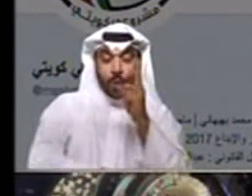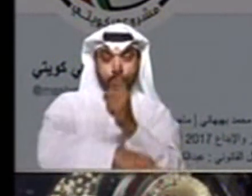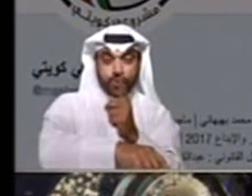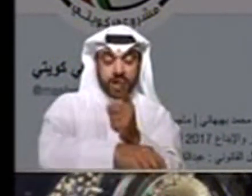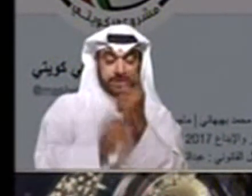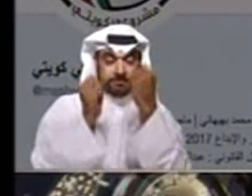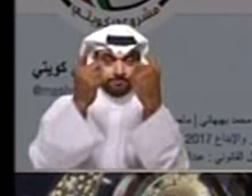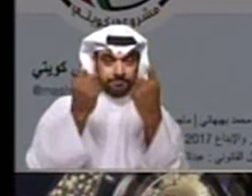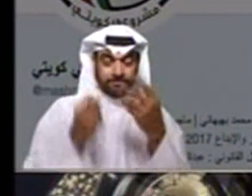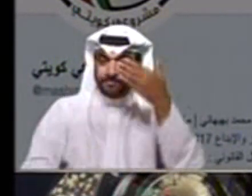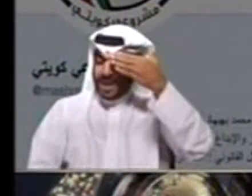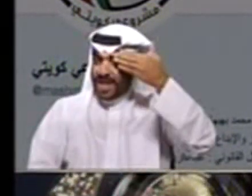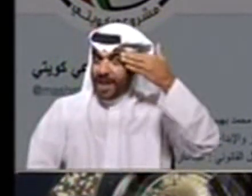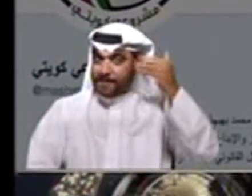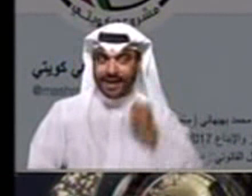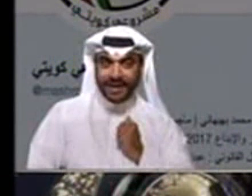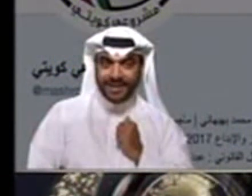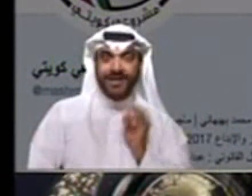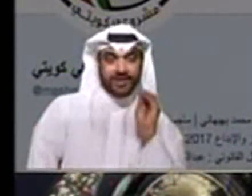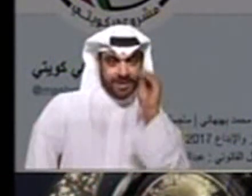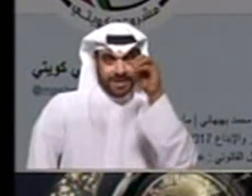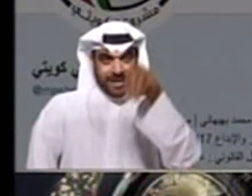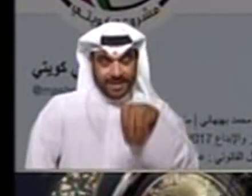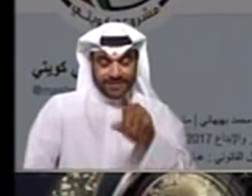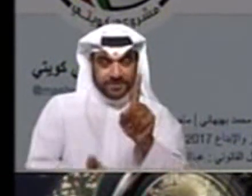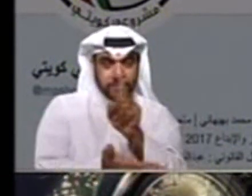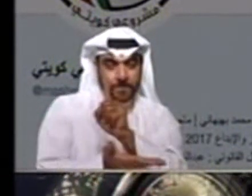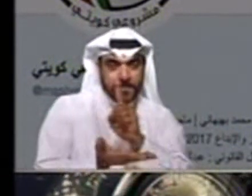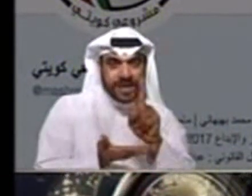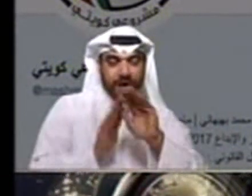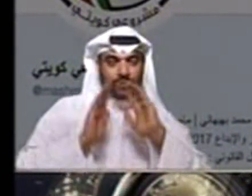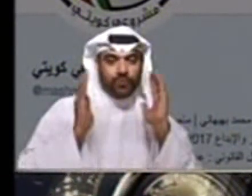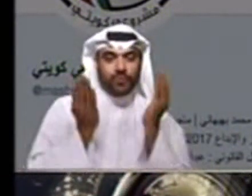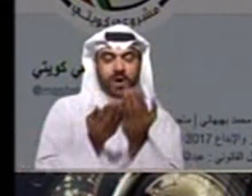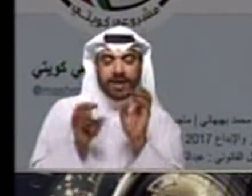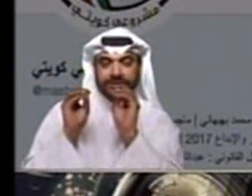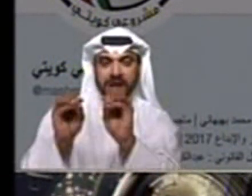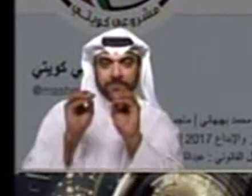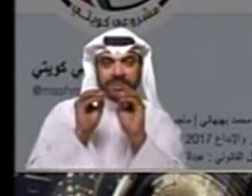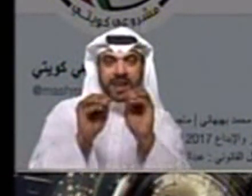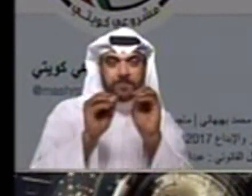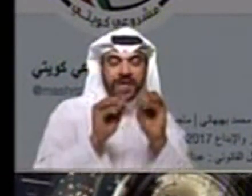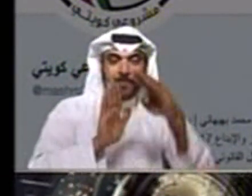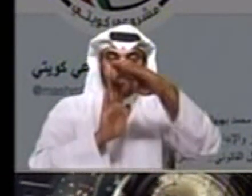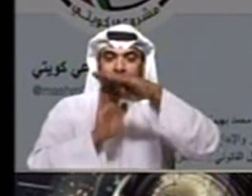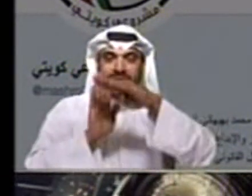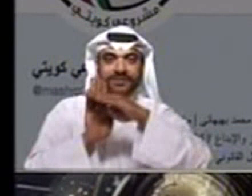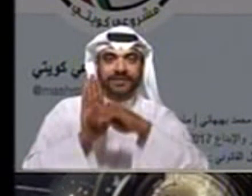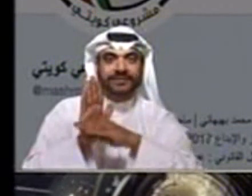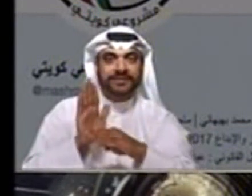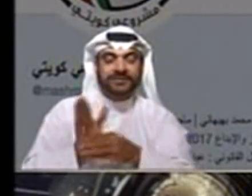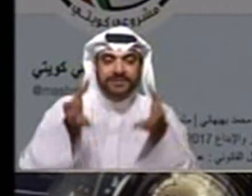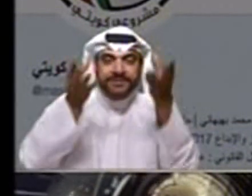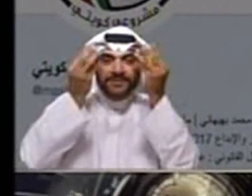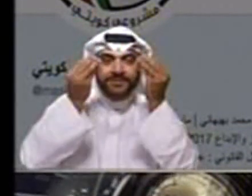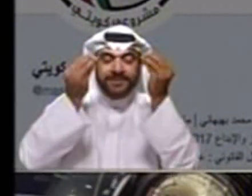المتخصص. وتوفر الأكاديمية البيئة المثالية للطلبة، ويتم تطوير مواهبهم من خلال البرامج الإثرائية والورش التدريبية.